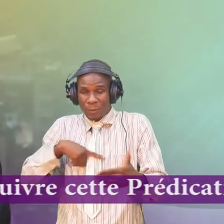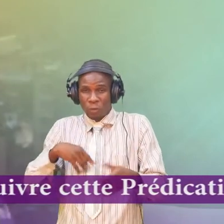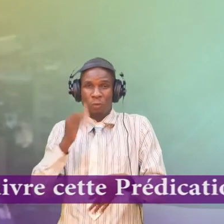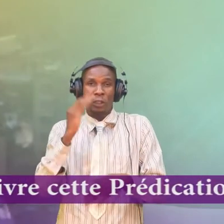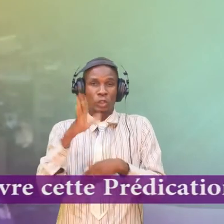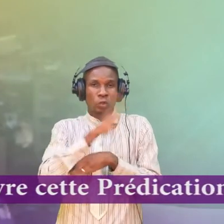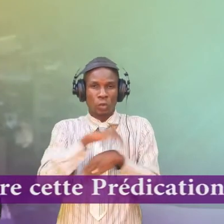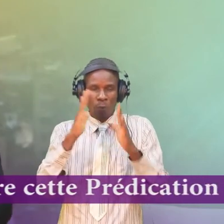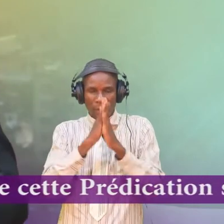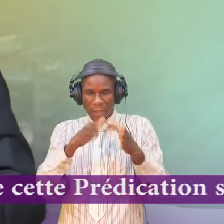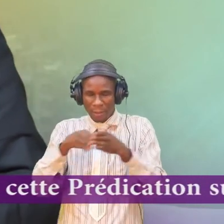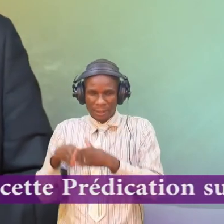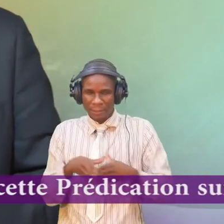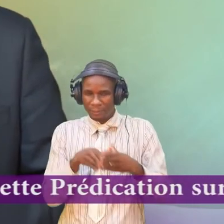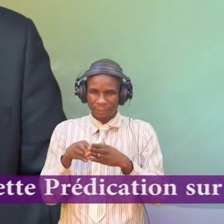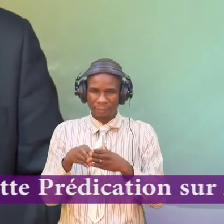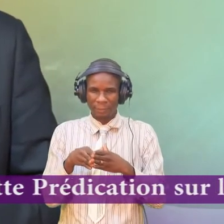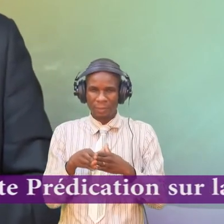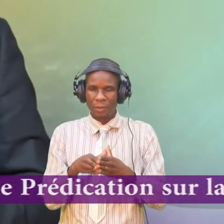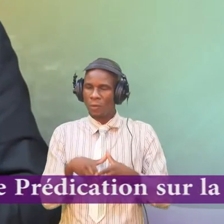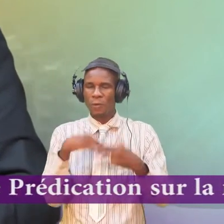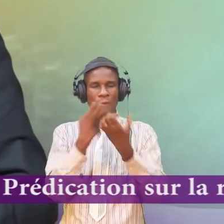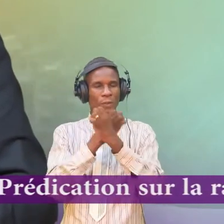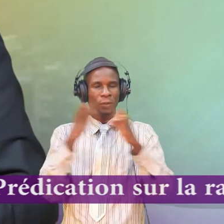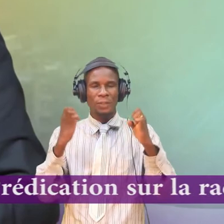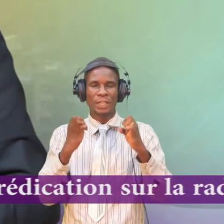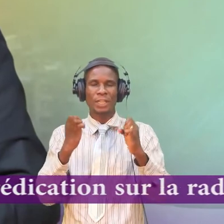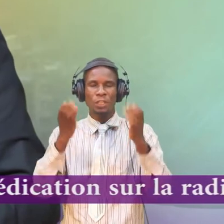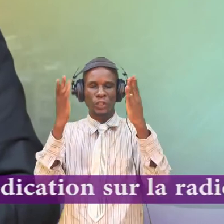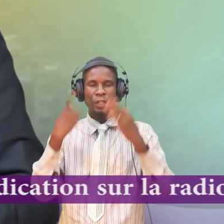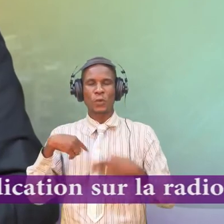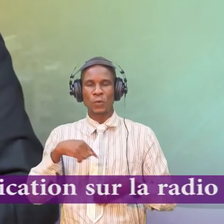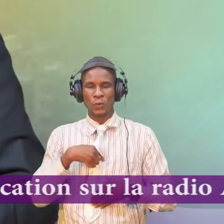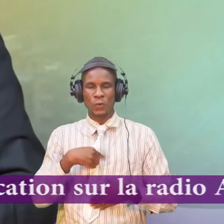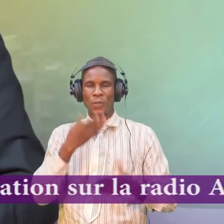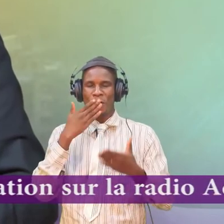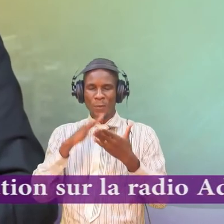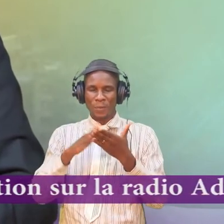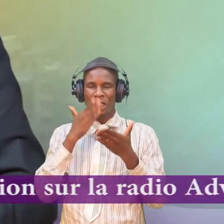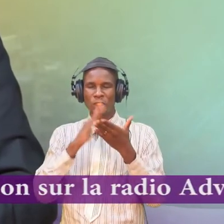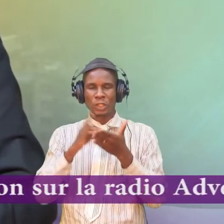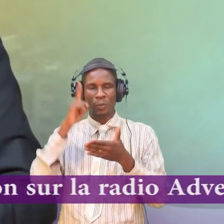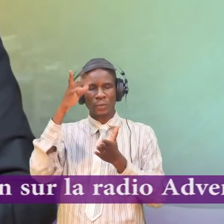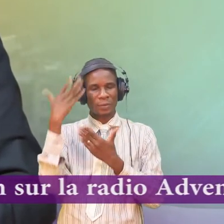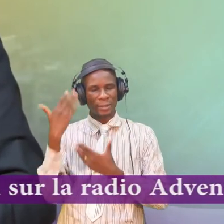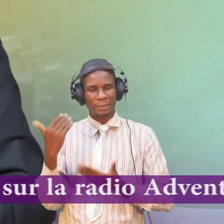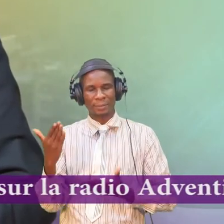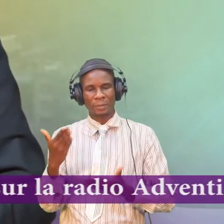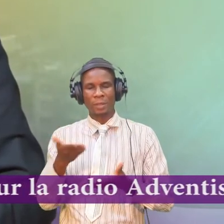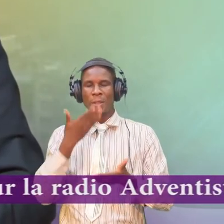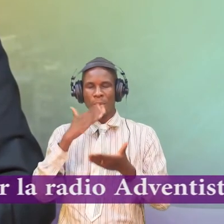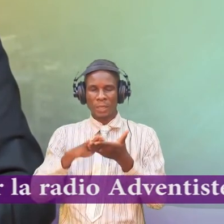Mungu. Kabla ya kuingia ndani ya somo tuombe. Bwana Mungu wetu. Merci pour asante kwa neema